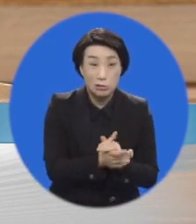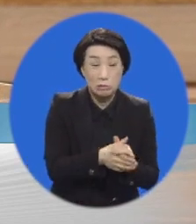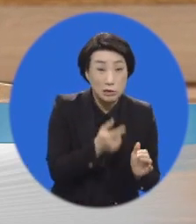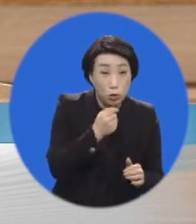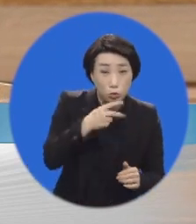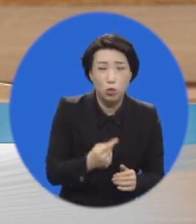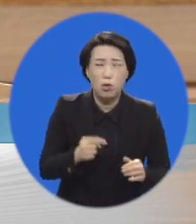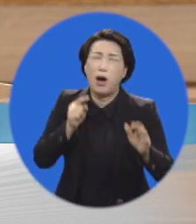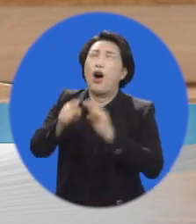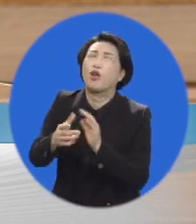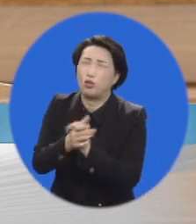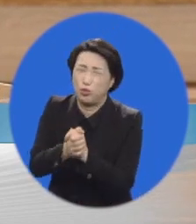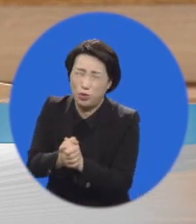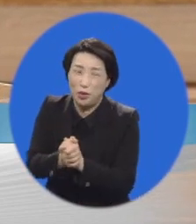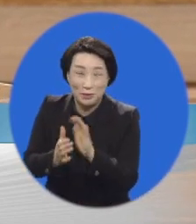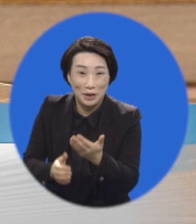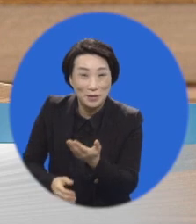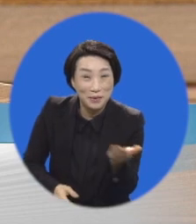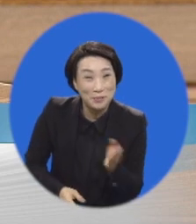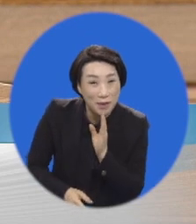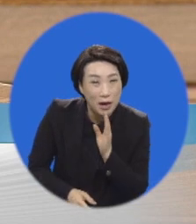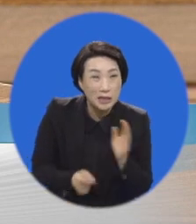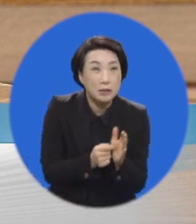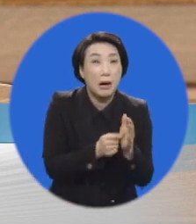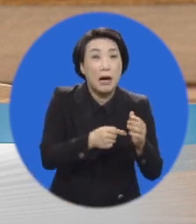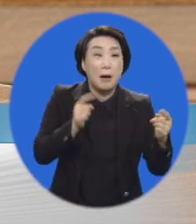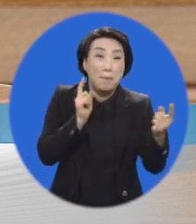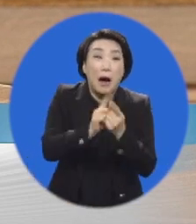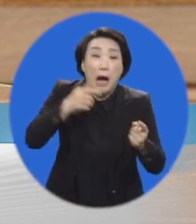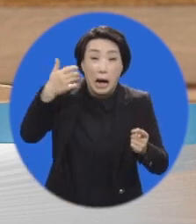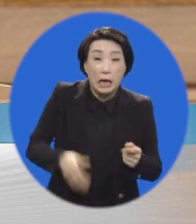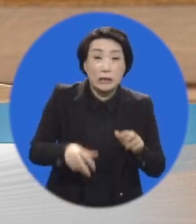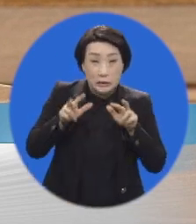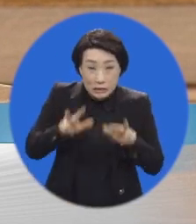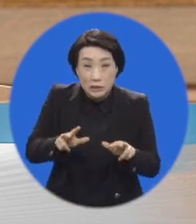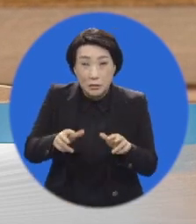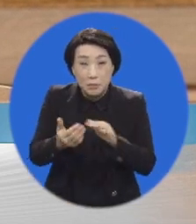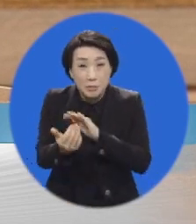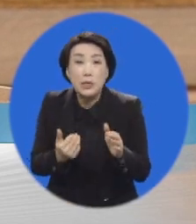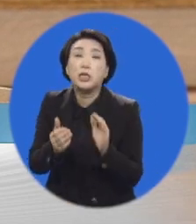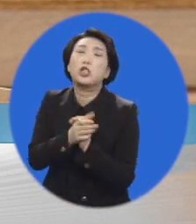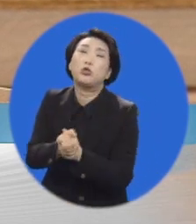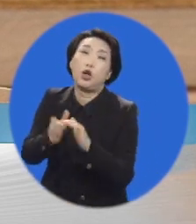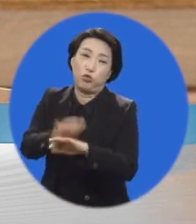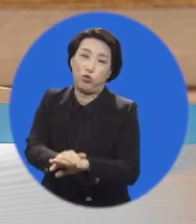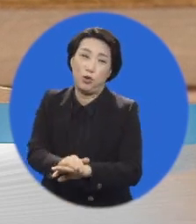싫어도 해야 되거든. 근데 다급함이 오기 전에 미리 해놔야.